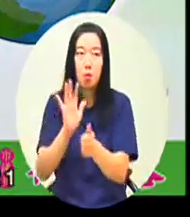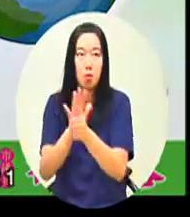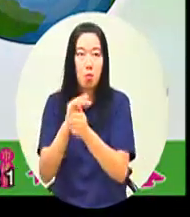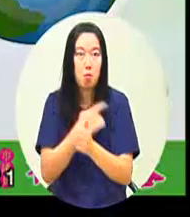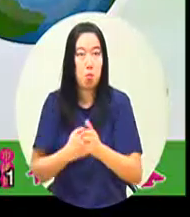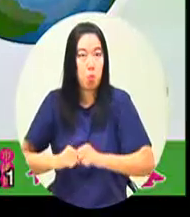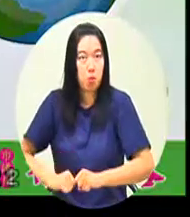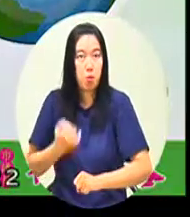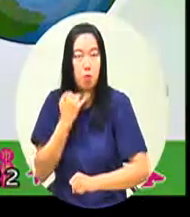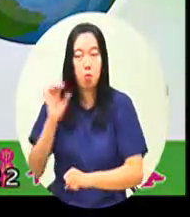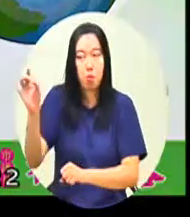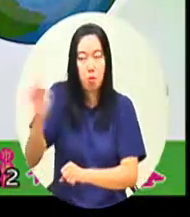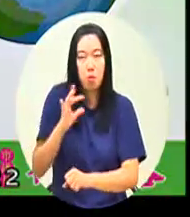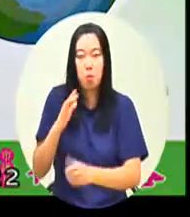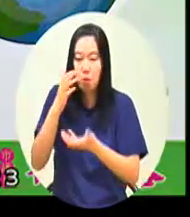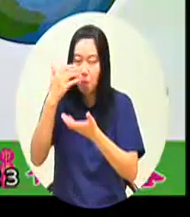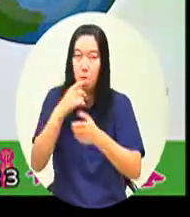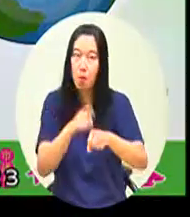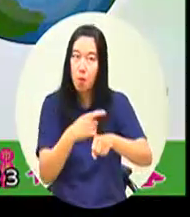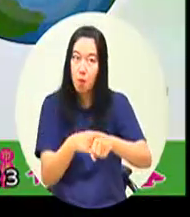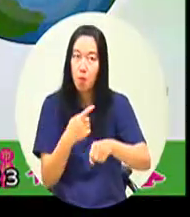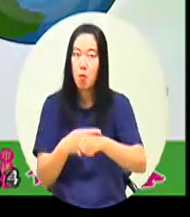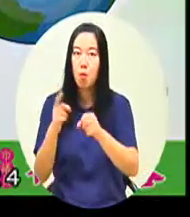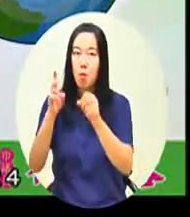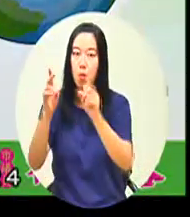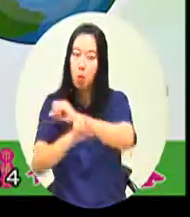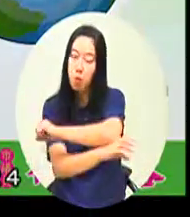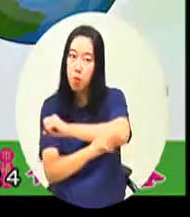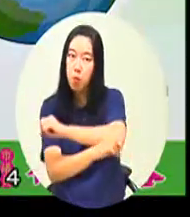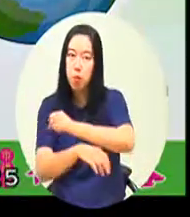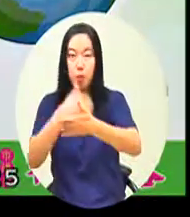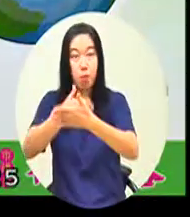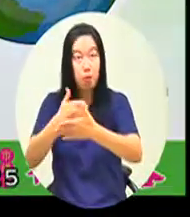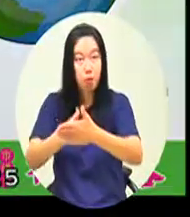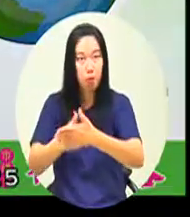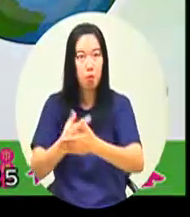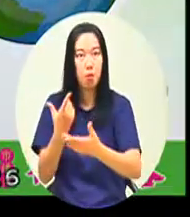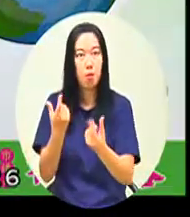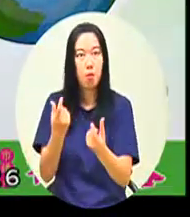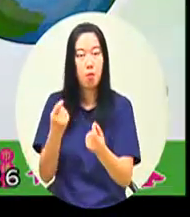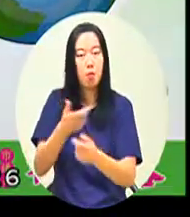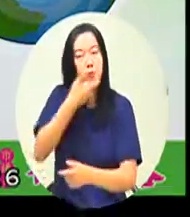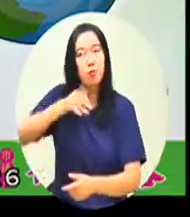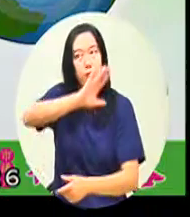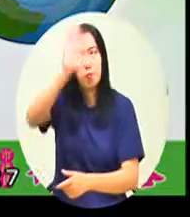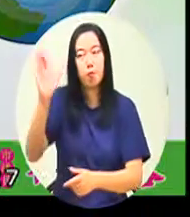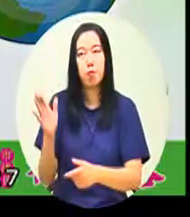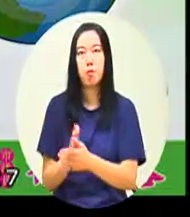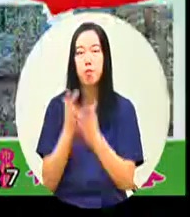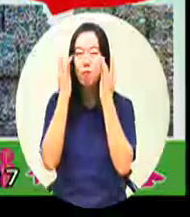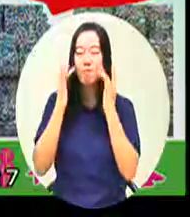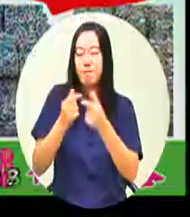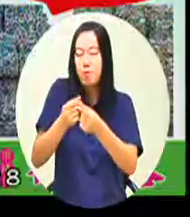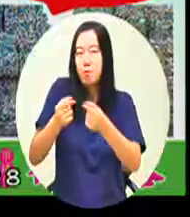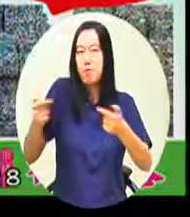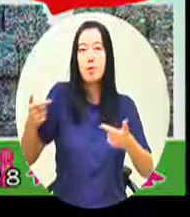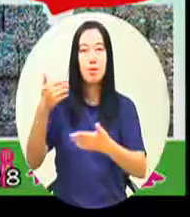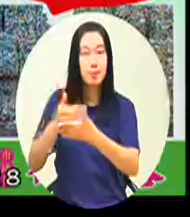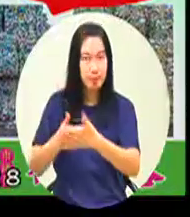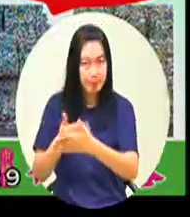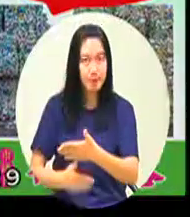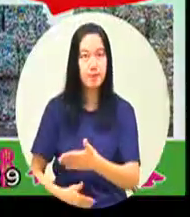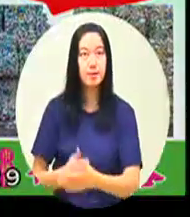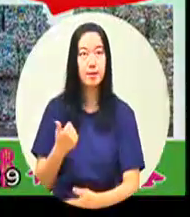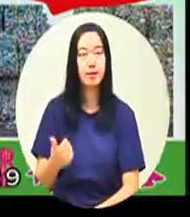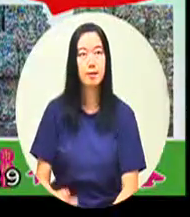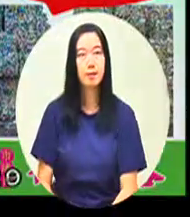饮食习惯降低排碳量，也是一种啊减缓气候暖化的方式。